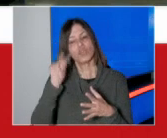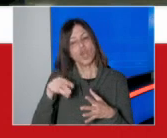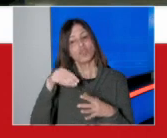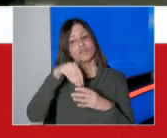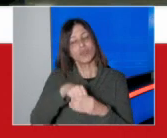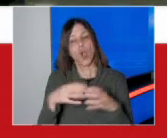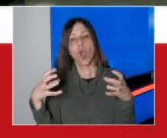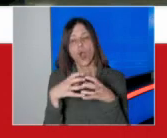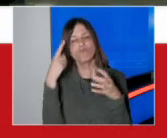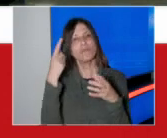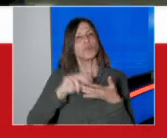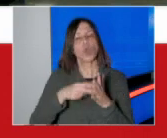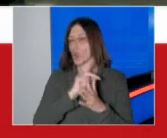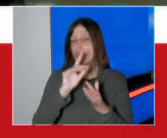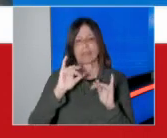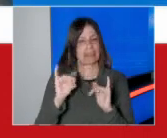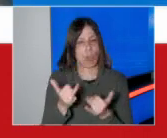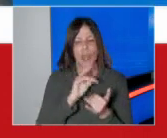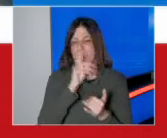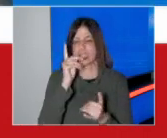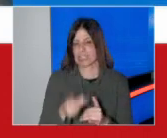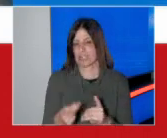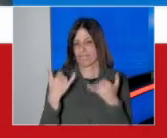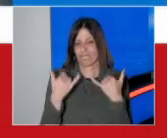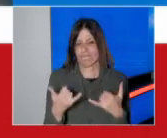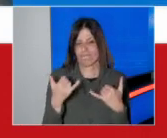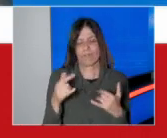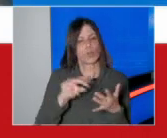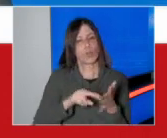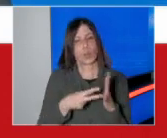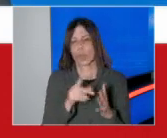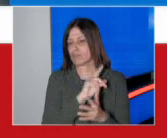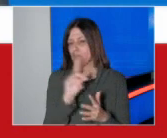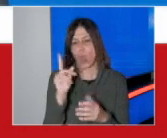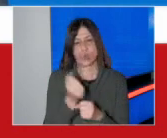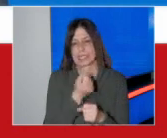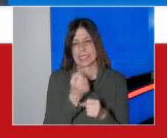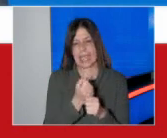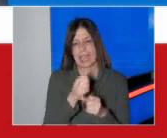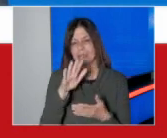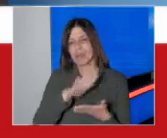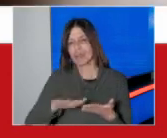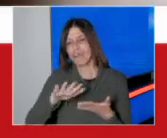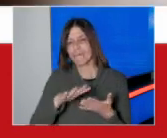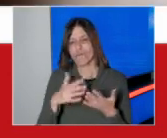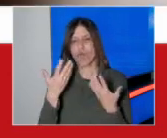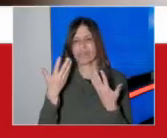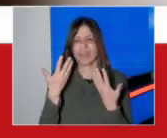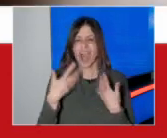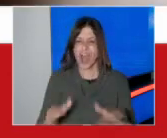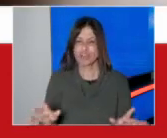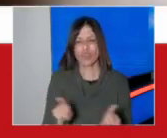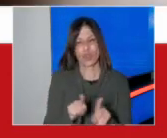תוכנית נכונה, היא לא התוכנית הדרושה בעת הזו, היא לא תוכנית שעוסקת בשכבות החלשות, כמו